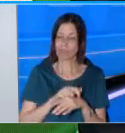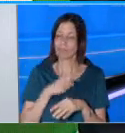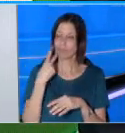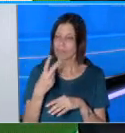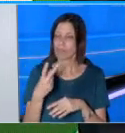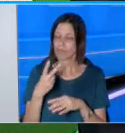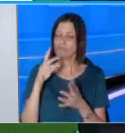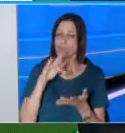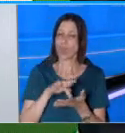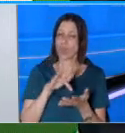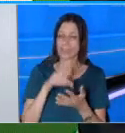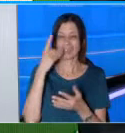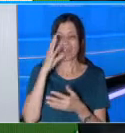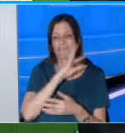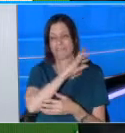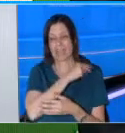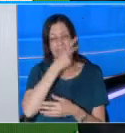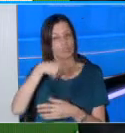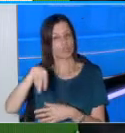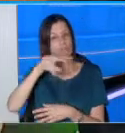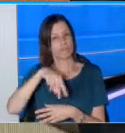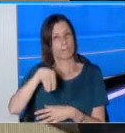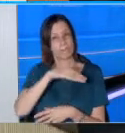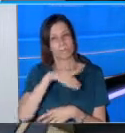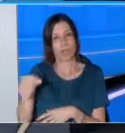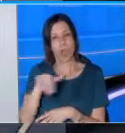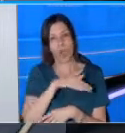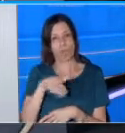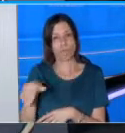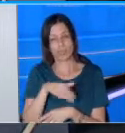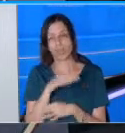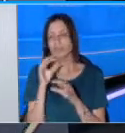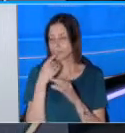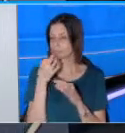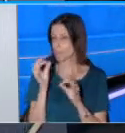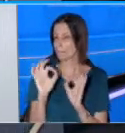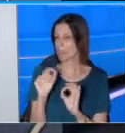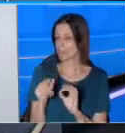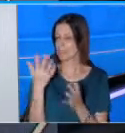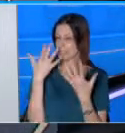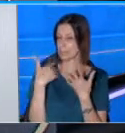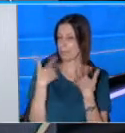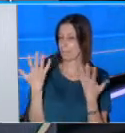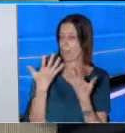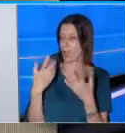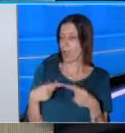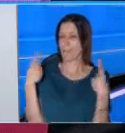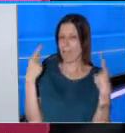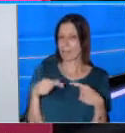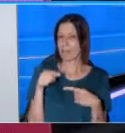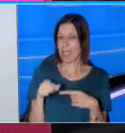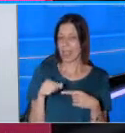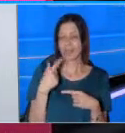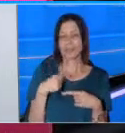נוכחות, הפלסטינים מסתובבים ברחובות, הם נעלים... אז בדיוק זה, יגאל, ספר לנו באמת מה קורה בימים האלו, בימים